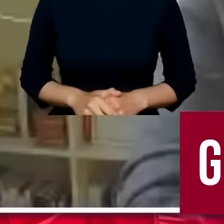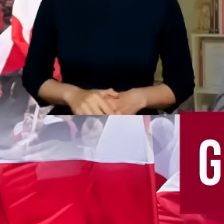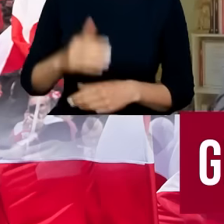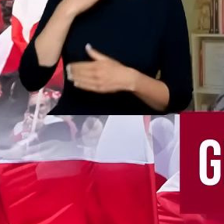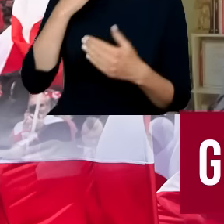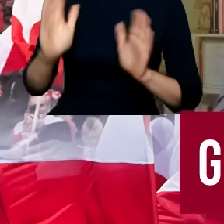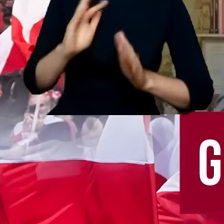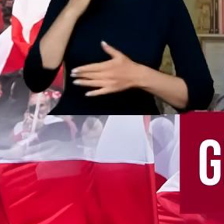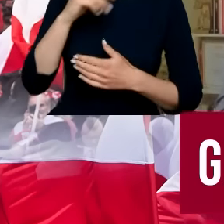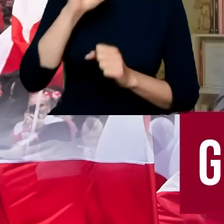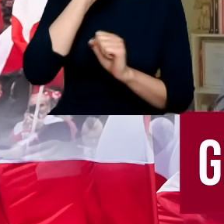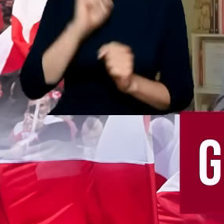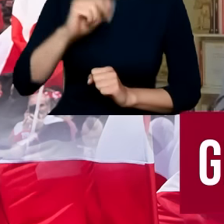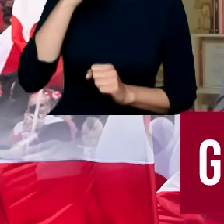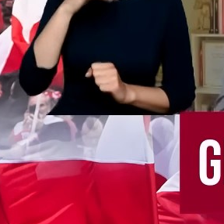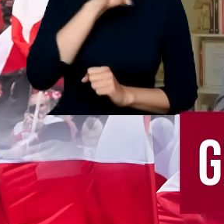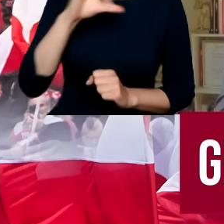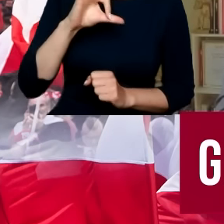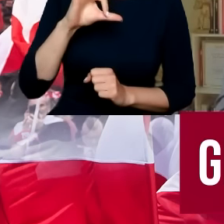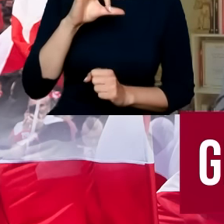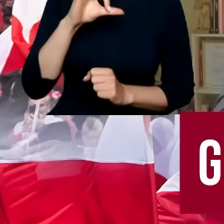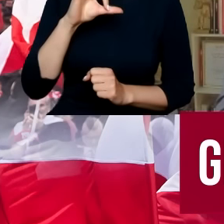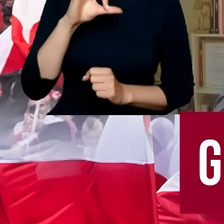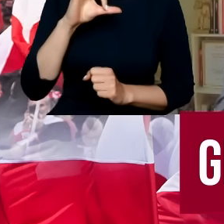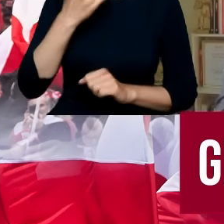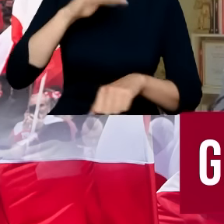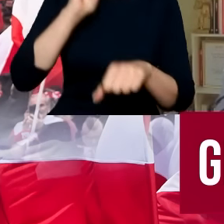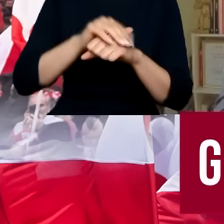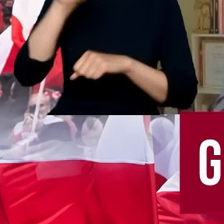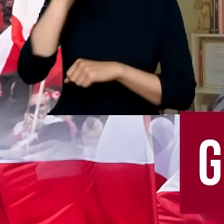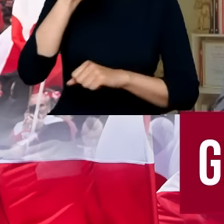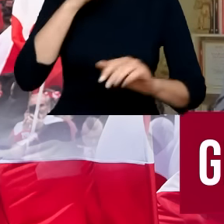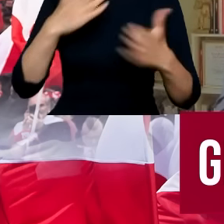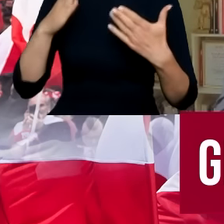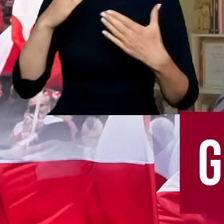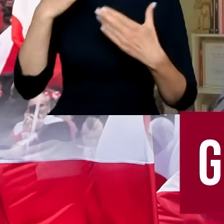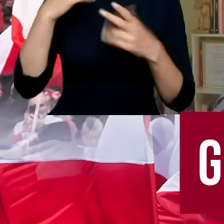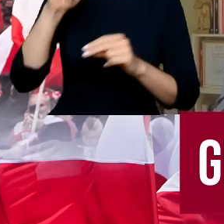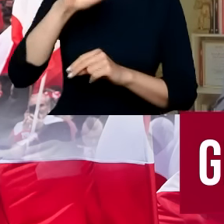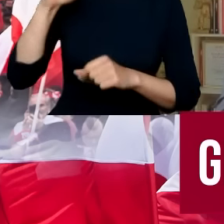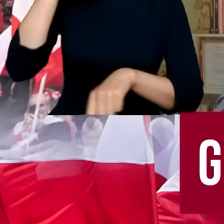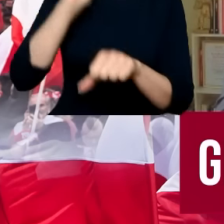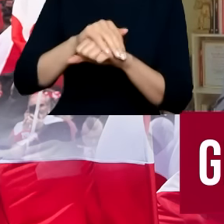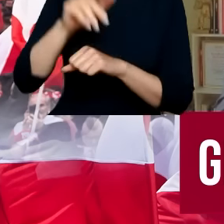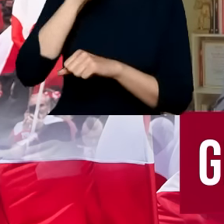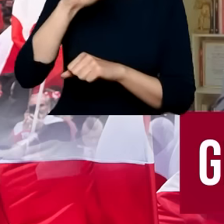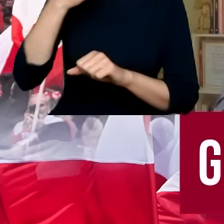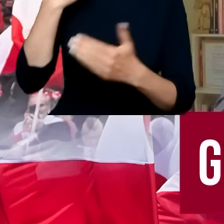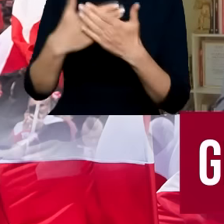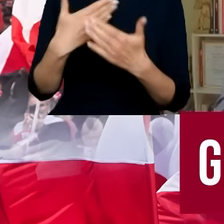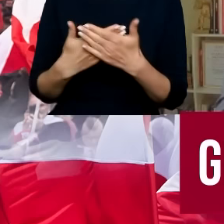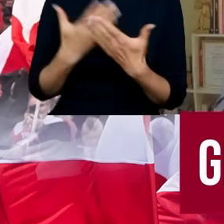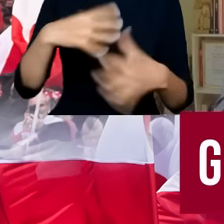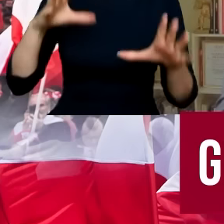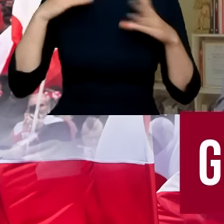bo Nikt nie twierdzi że PiS zgodził się na na zielony ład PiS po prostu zgodził się na zielony ład po to żeby uzyskać jakiś